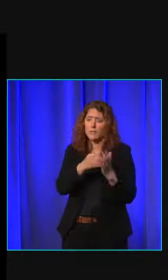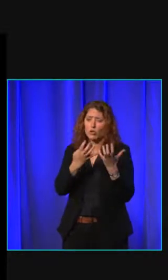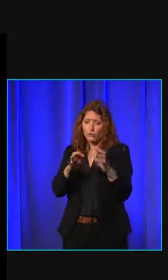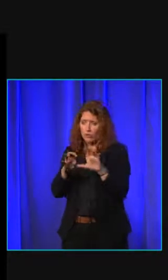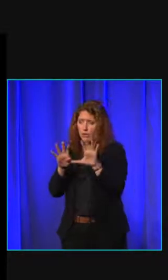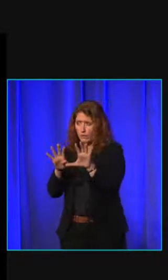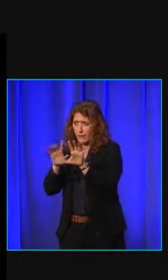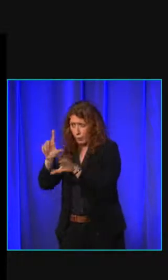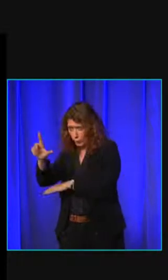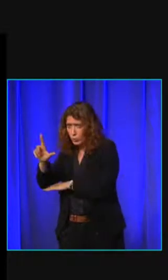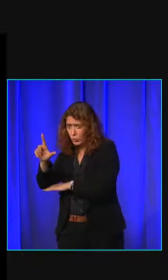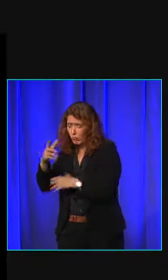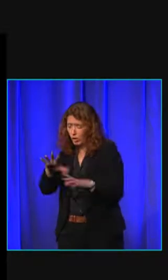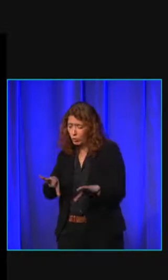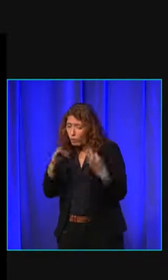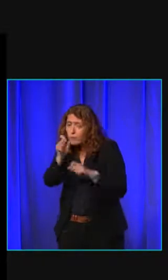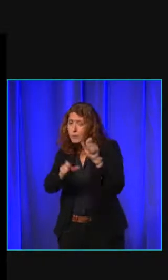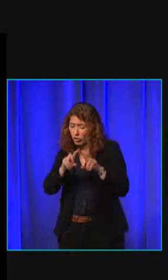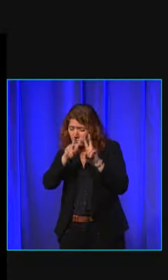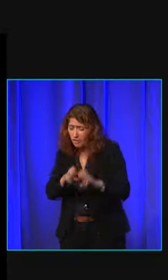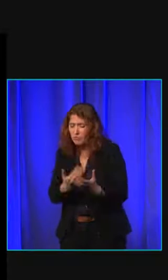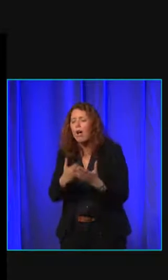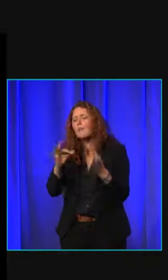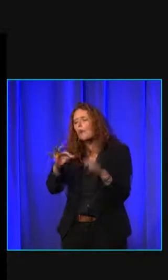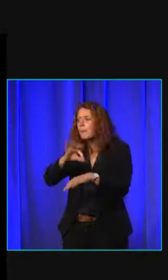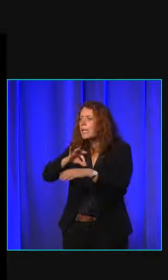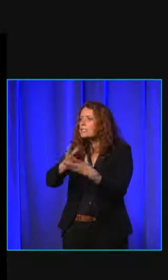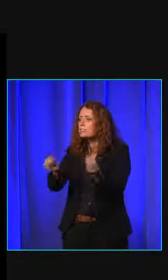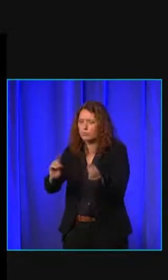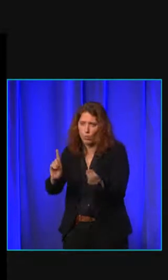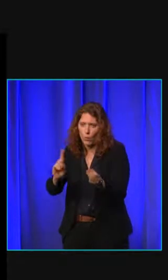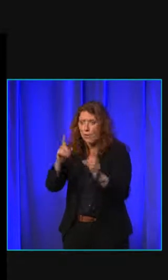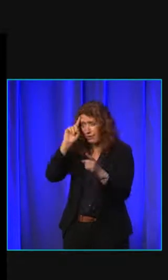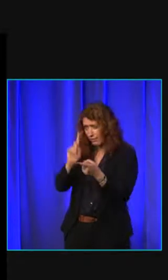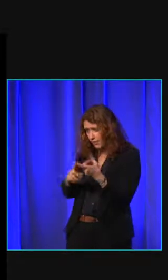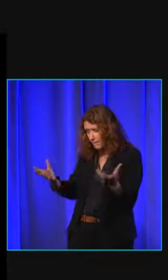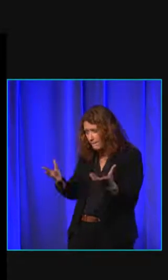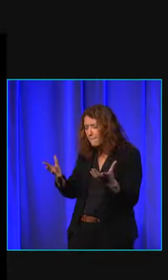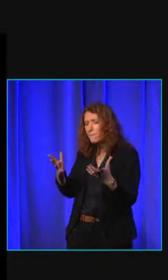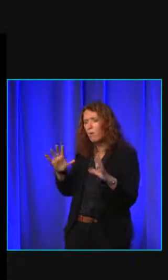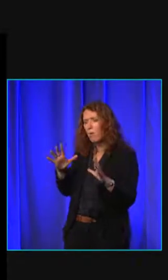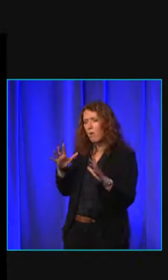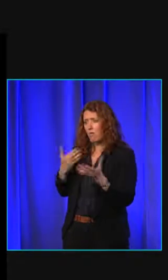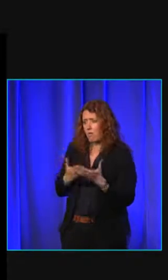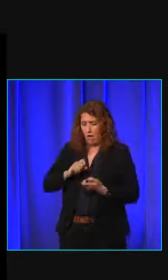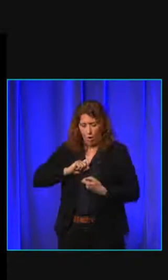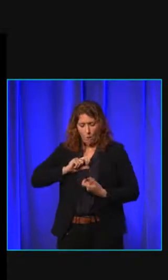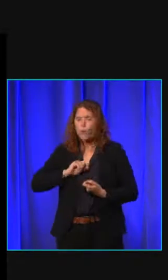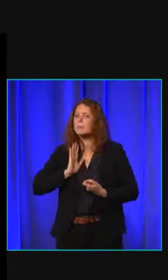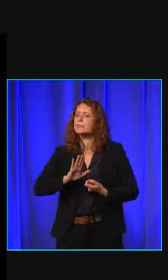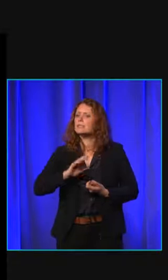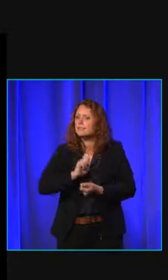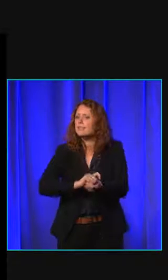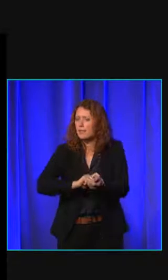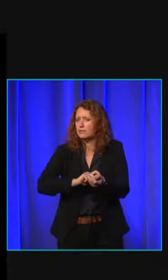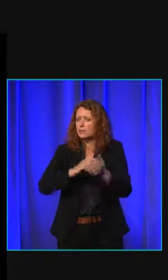voir avec l'imagerie du processus de guérison, qui avaient juste à voir avec les niveaux de noradrénaline et de dopamine qui étaient sécrétés par